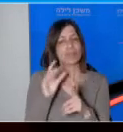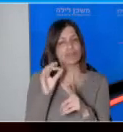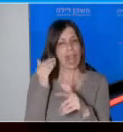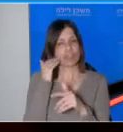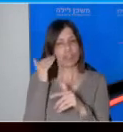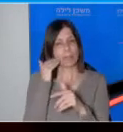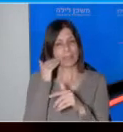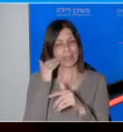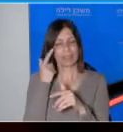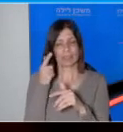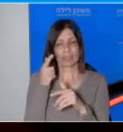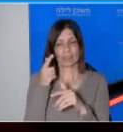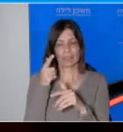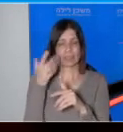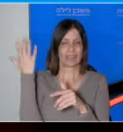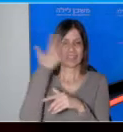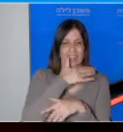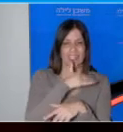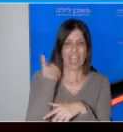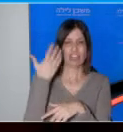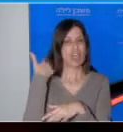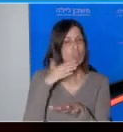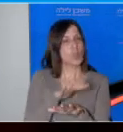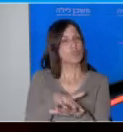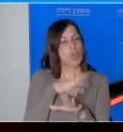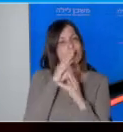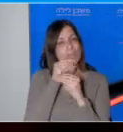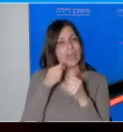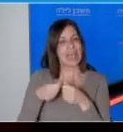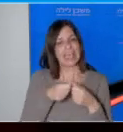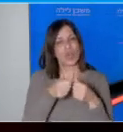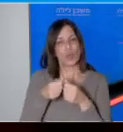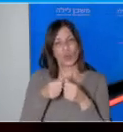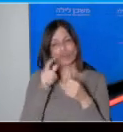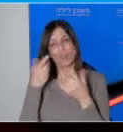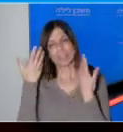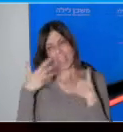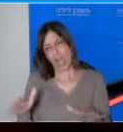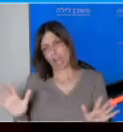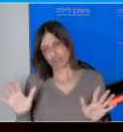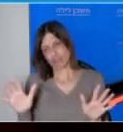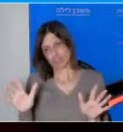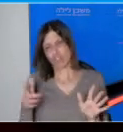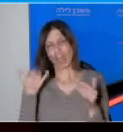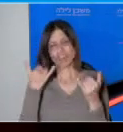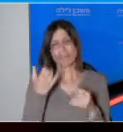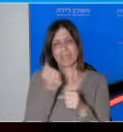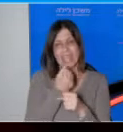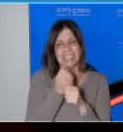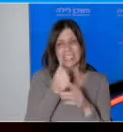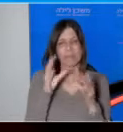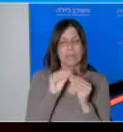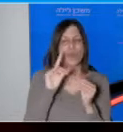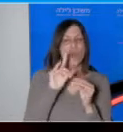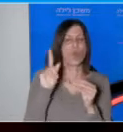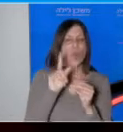הברית בדאש, והייתה איזושהי תחושה שבכלל מדובר באיזשהו ארגון שהוא די נחלש, שאת יודעת, עכשיו אנחנו מתעסקים עם החוטים